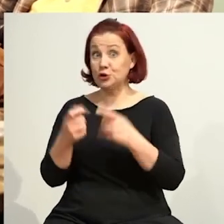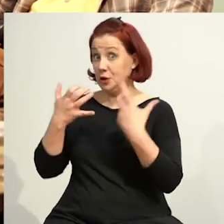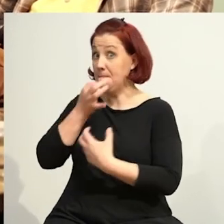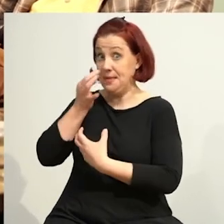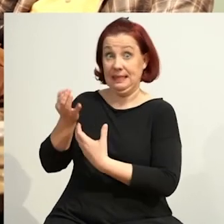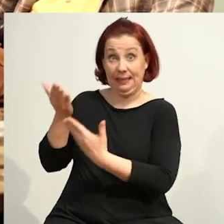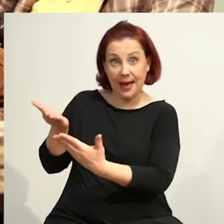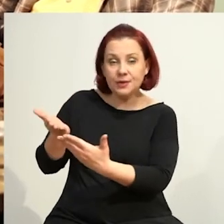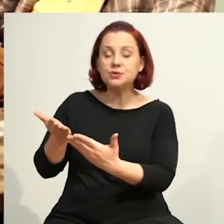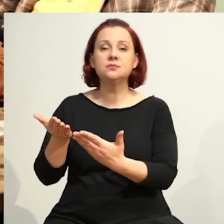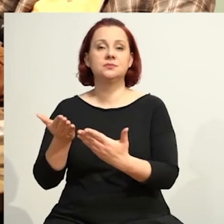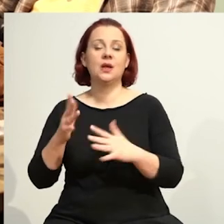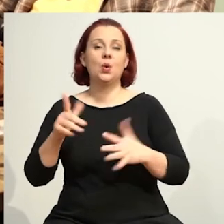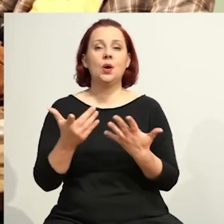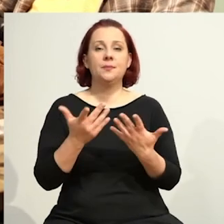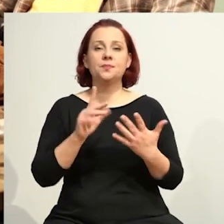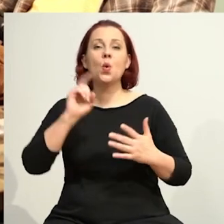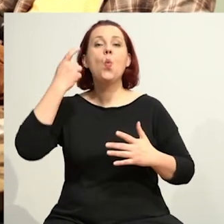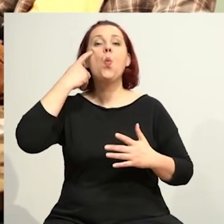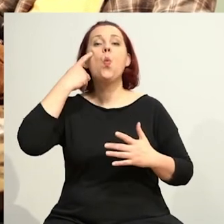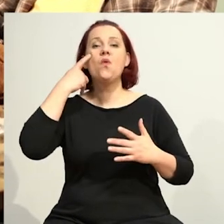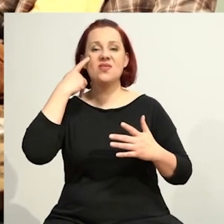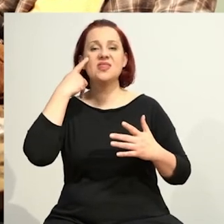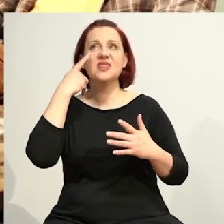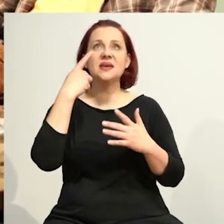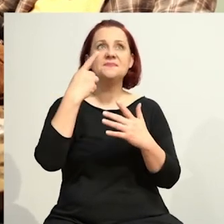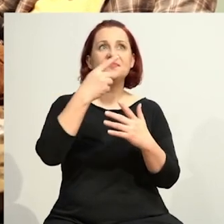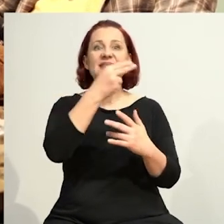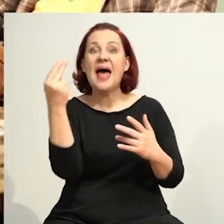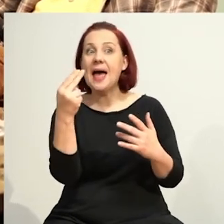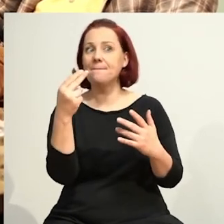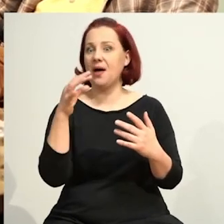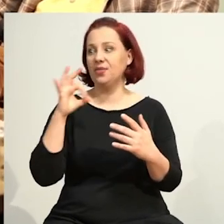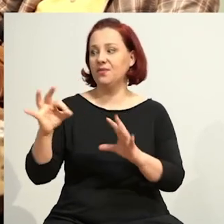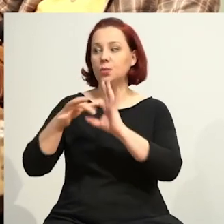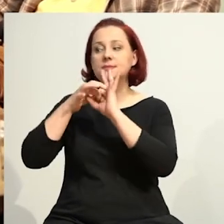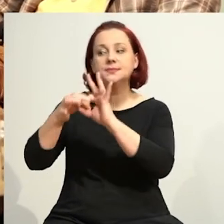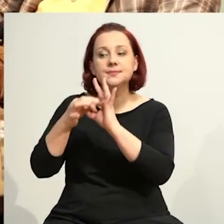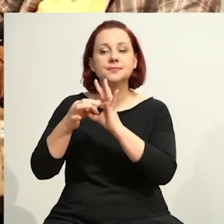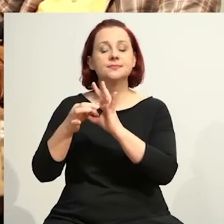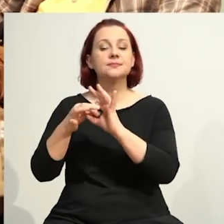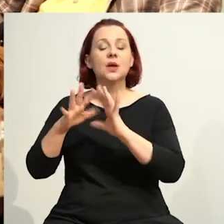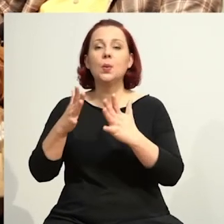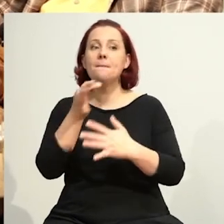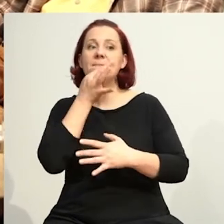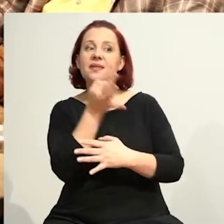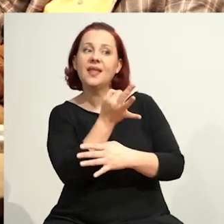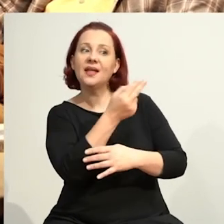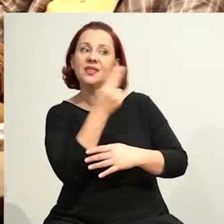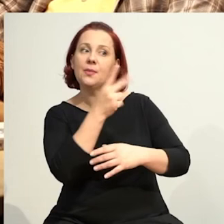zapytać, bo leitmotivem jego myśli jest jednak pytanie o